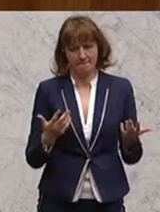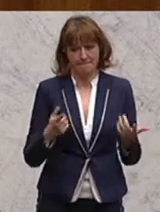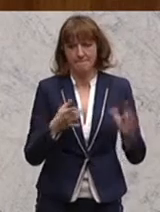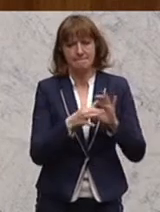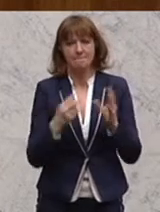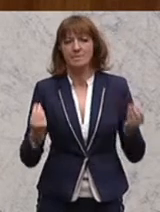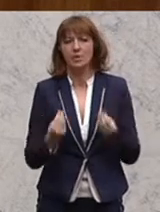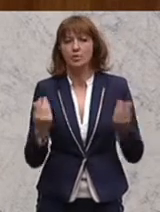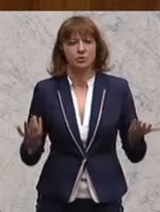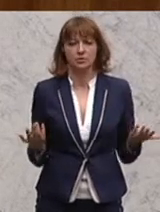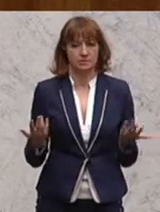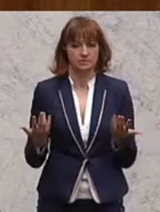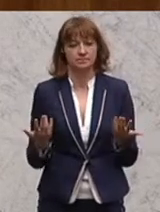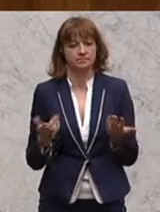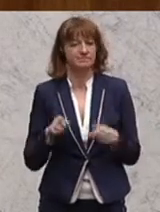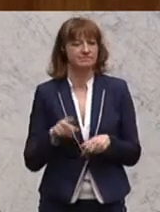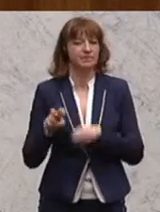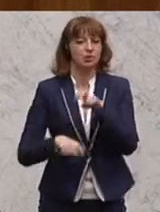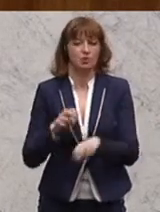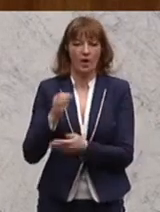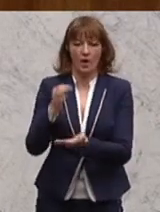zurückgehend auf diese